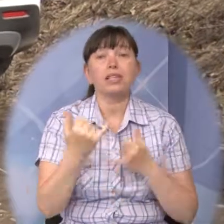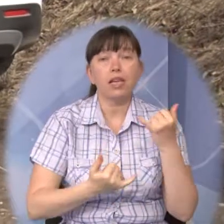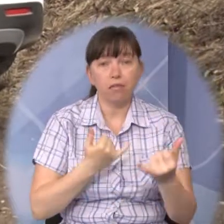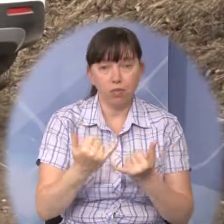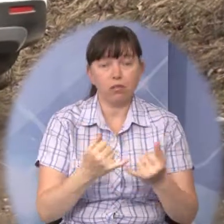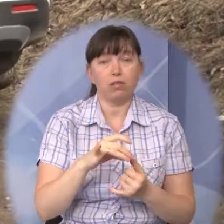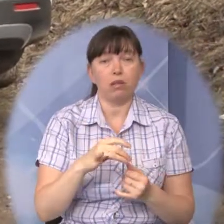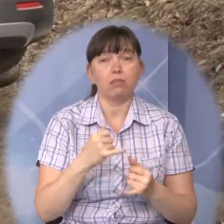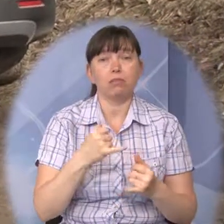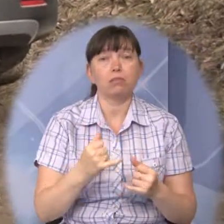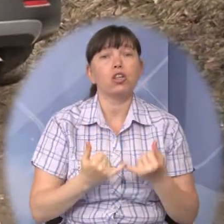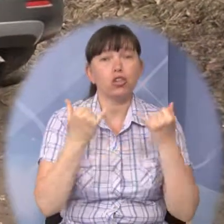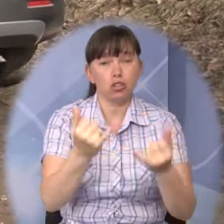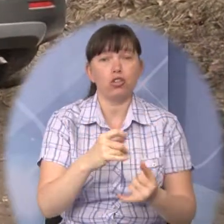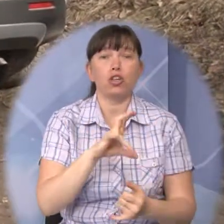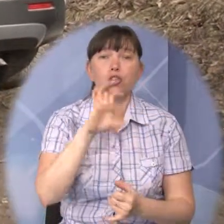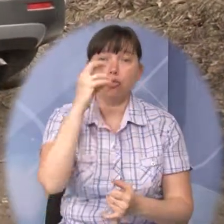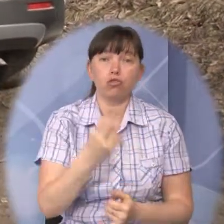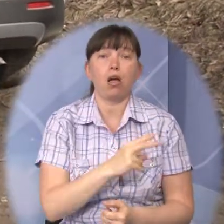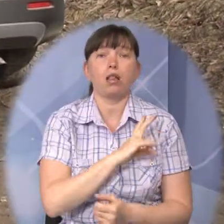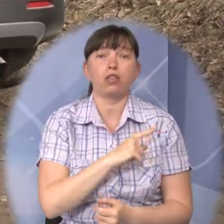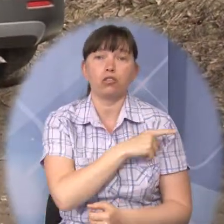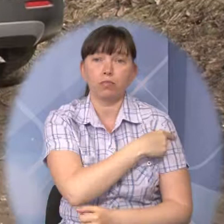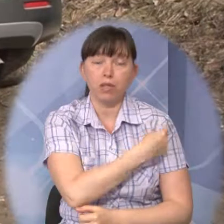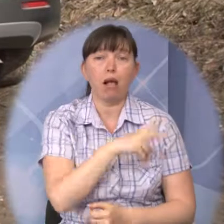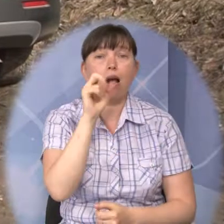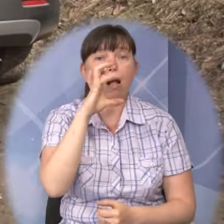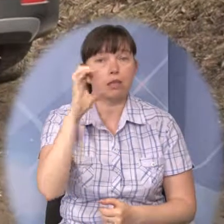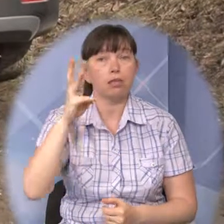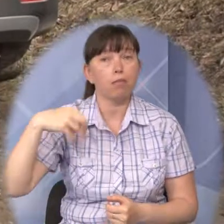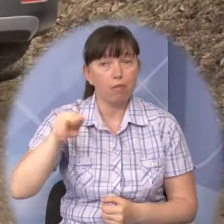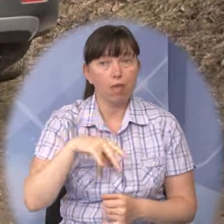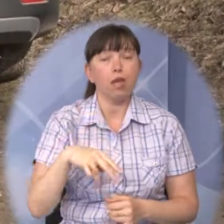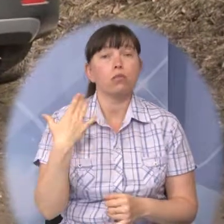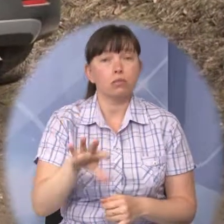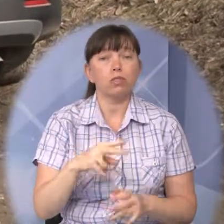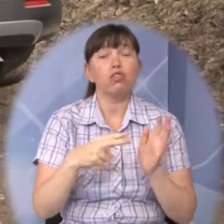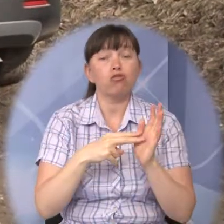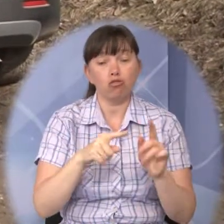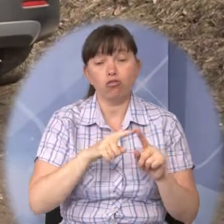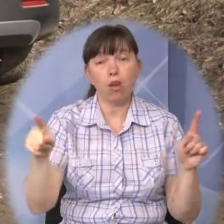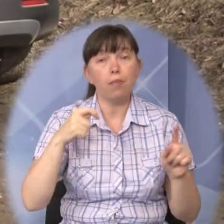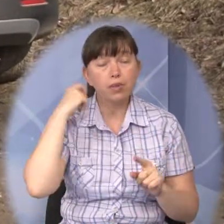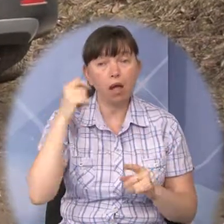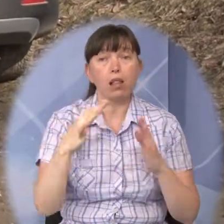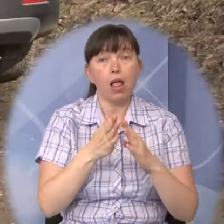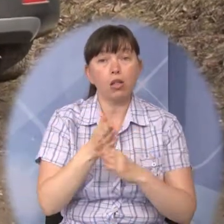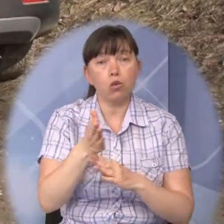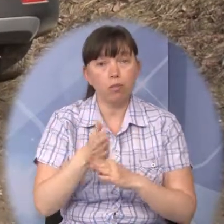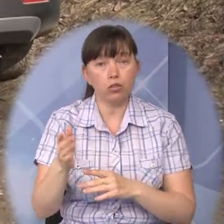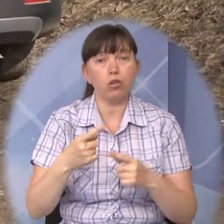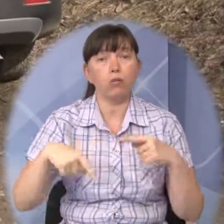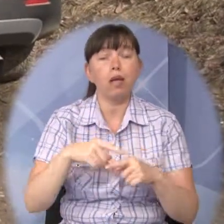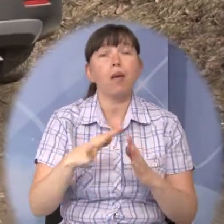Datorită serviciilor de îngrijire socială și medicală oferite de Asociația Obștească Casmed, au beneficiat în ultimii 7 ani de îngrijire la